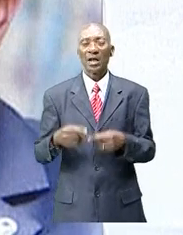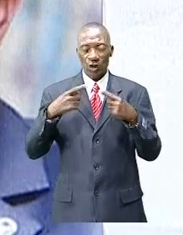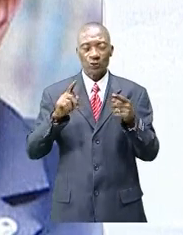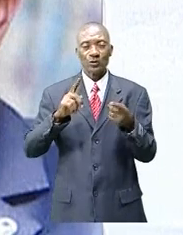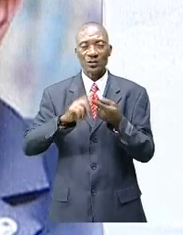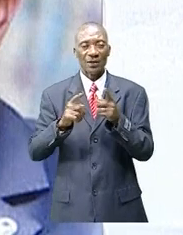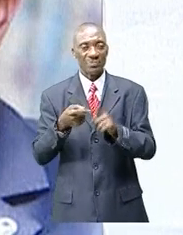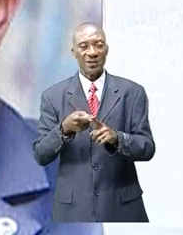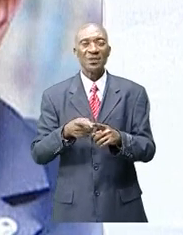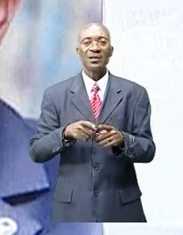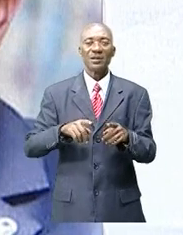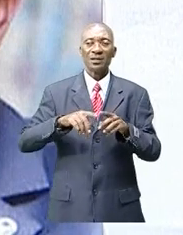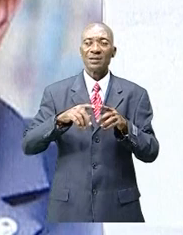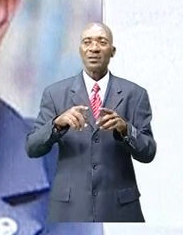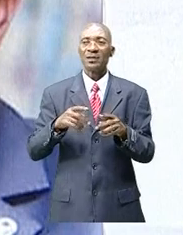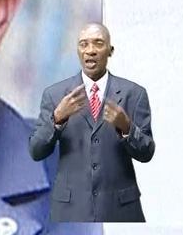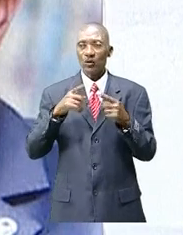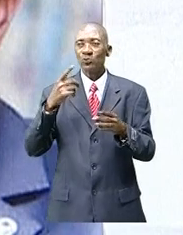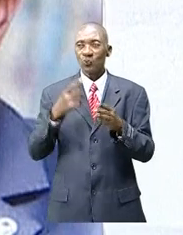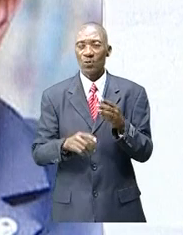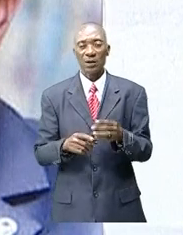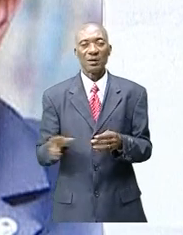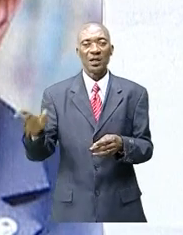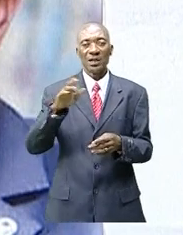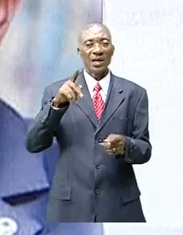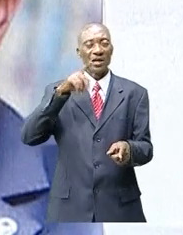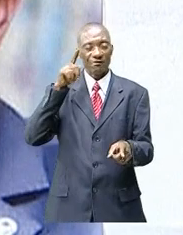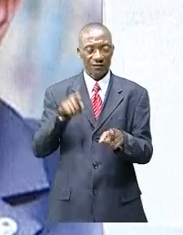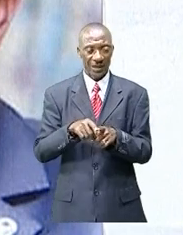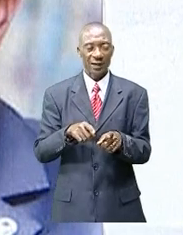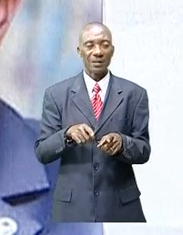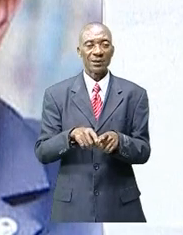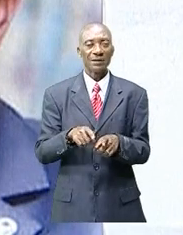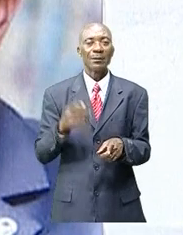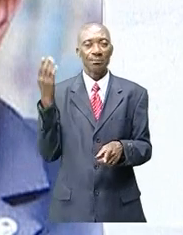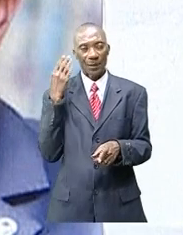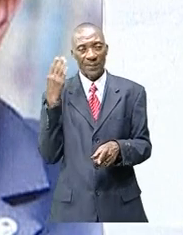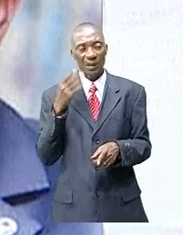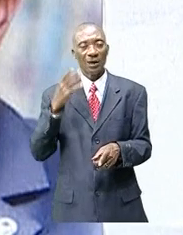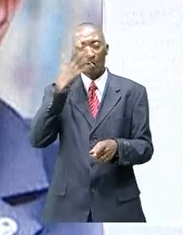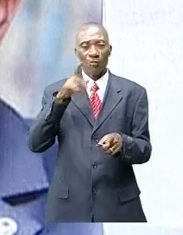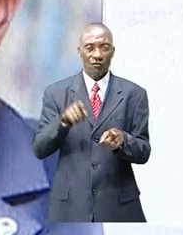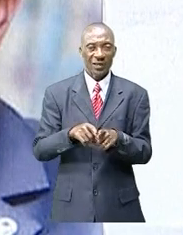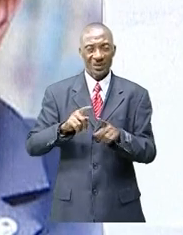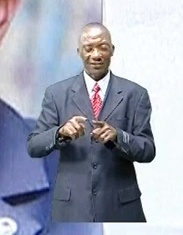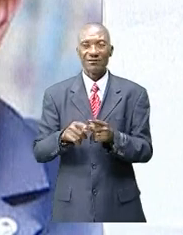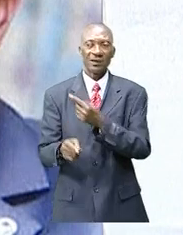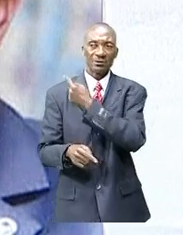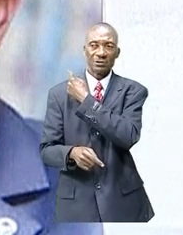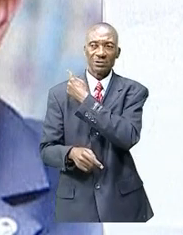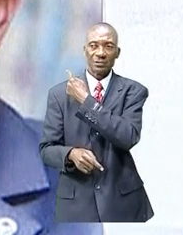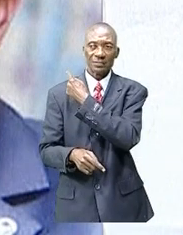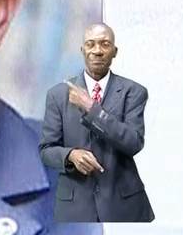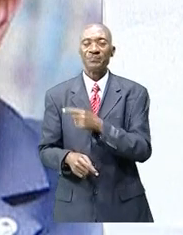les décès de leur père, beau-fils, fils, oncle, frère et beau-frère, l'honorable député national Mouyi Alumbu